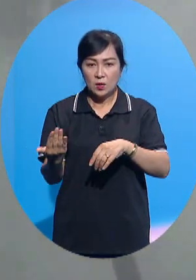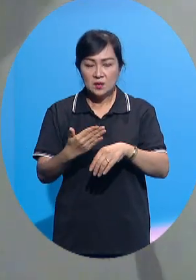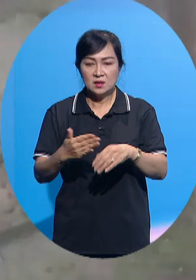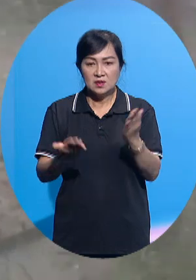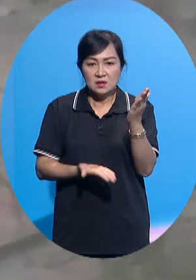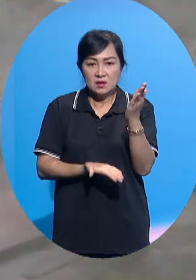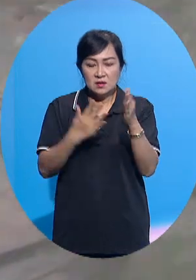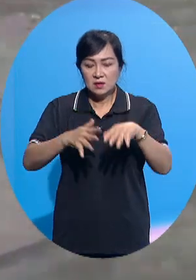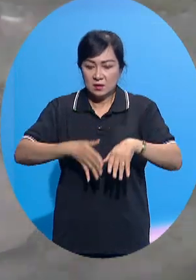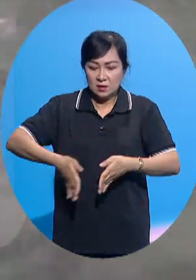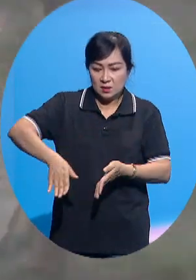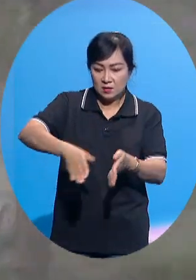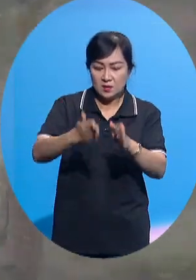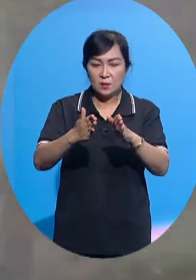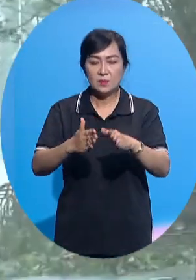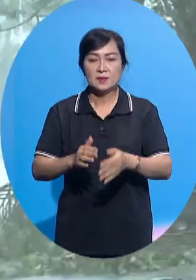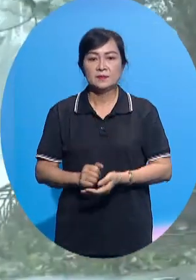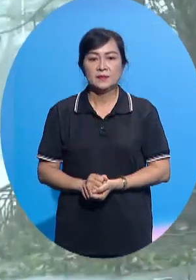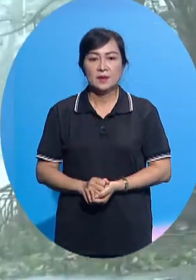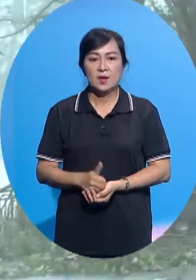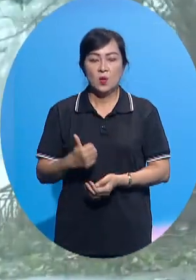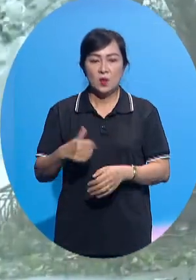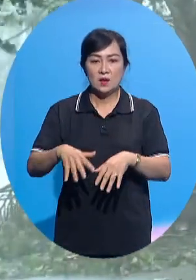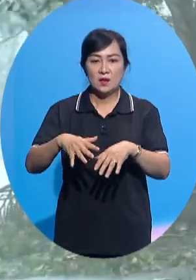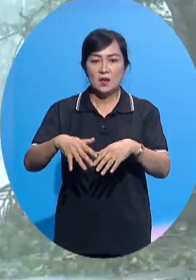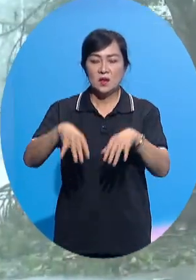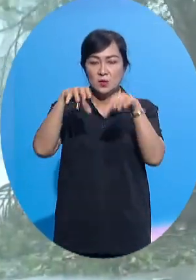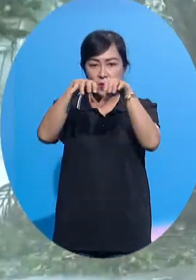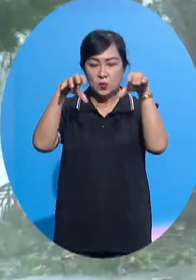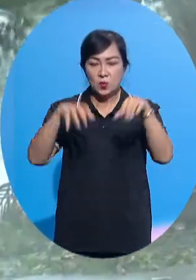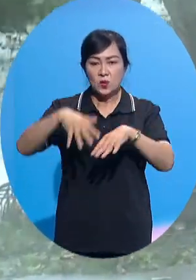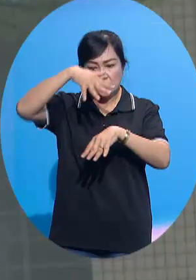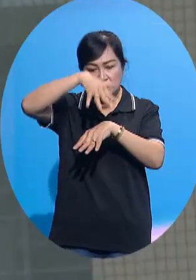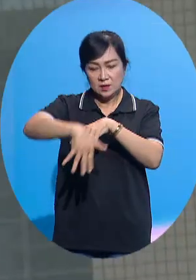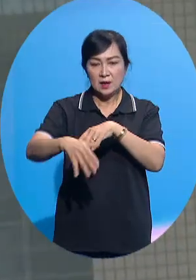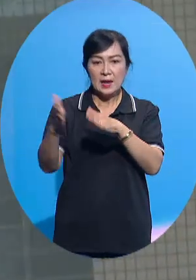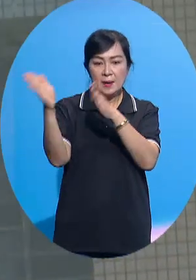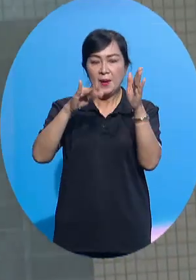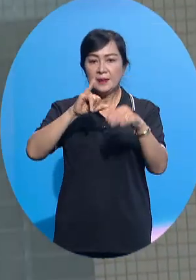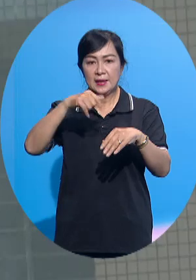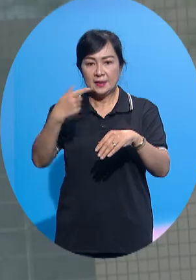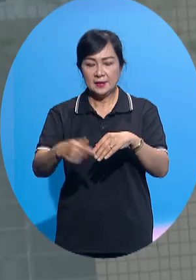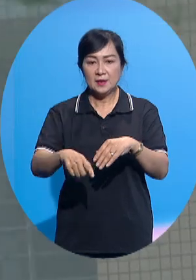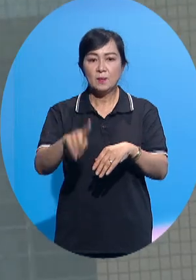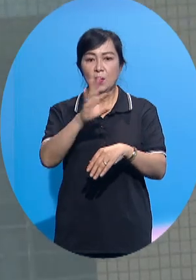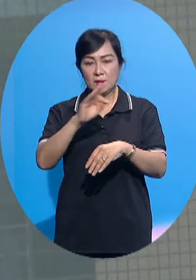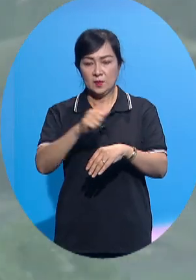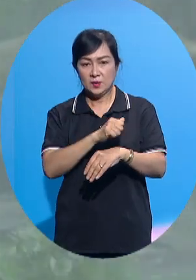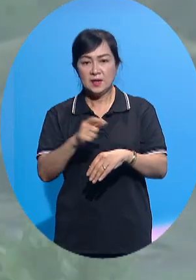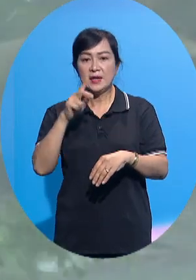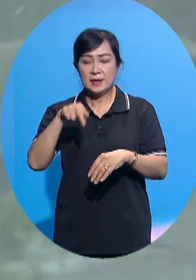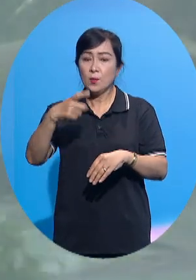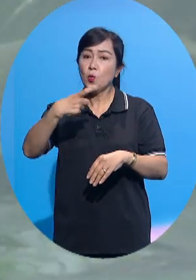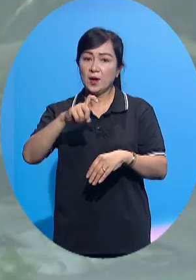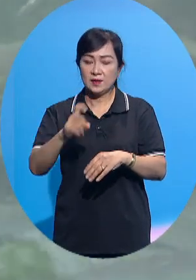lũ lục ở các con sông cũng như lũ quét trên núi ở các khu vực bị ảnh hưởng Sê bảo G ghi đã khiến gần 1 triệu người tại Hải Nam và